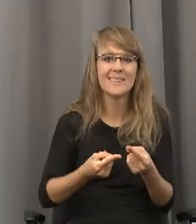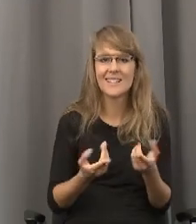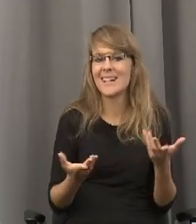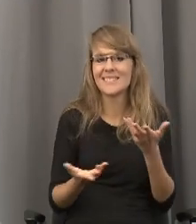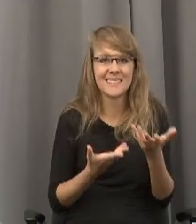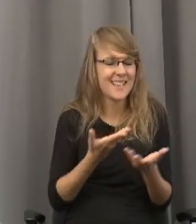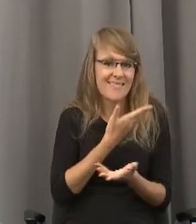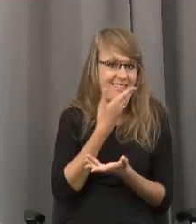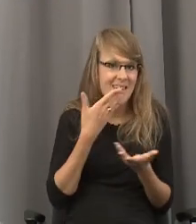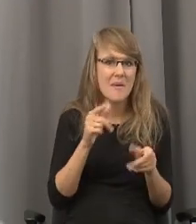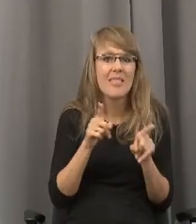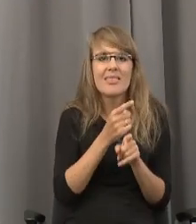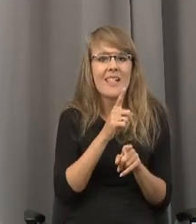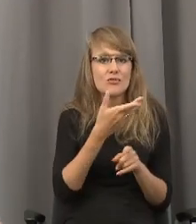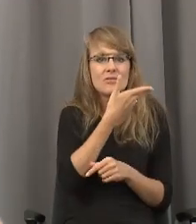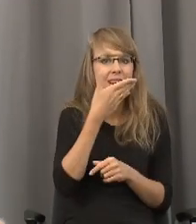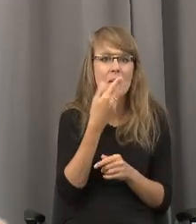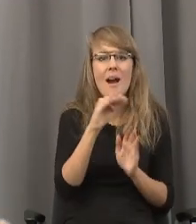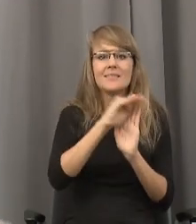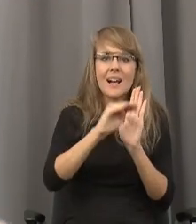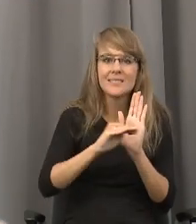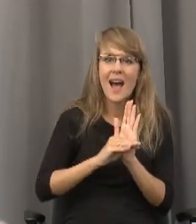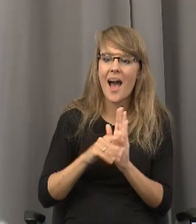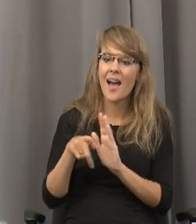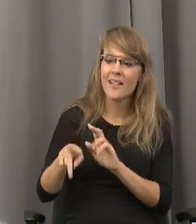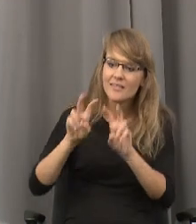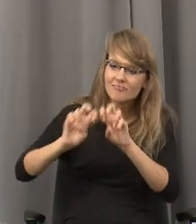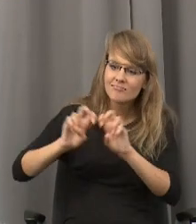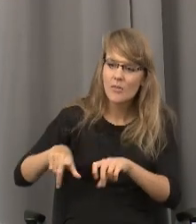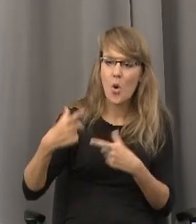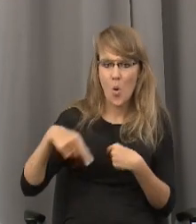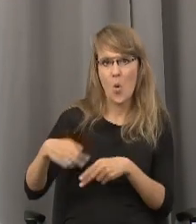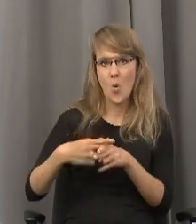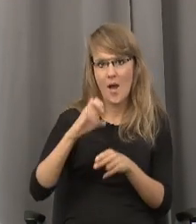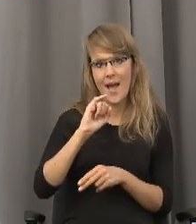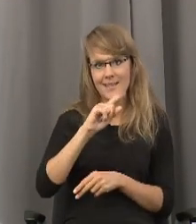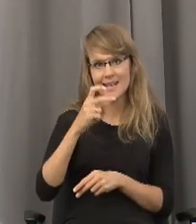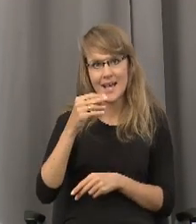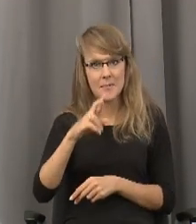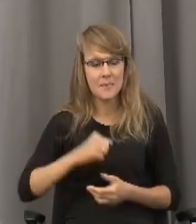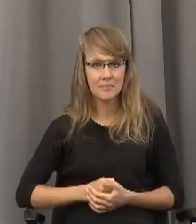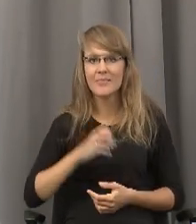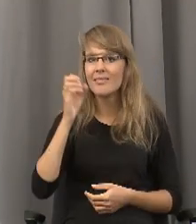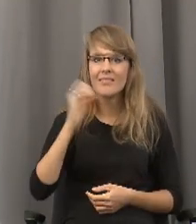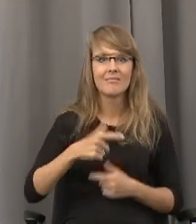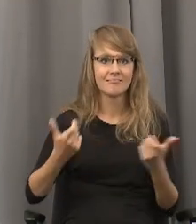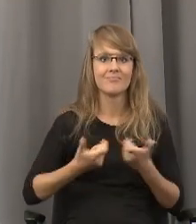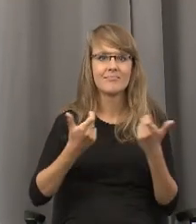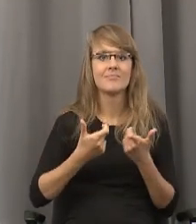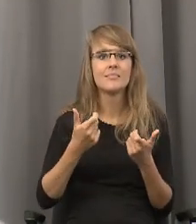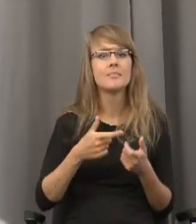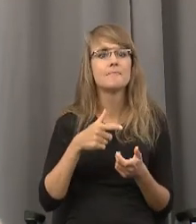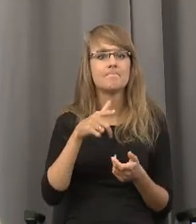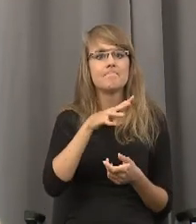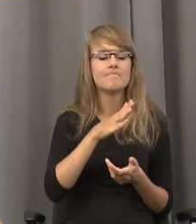postępowania diagnostycznego w kontekście osób chorych na Alzheimera. Za najistotniejsze zagrożenie uznane zostały czynniki